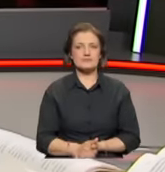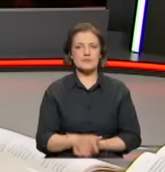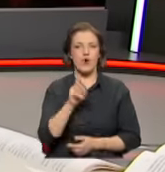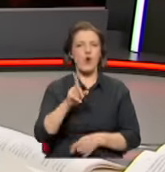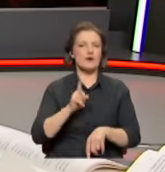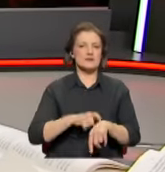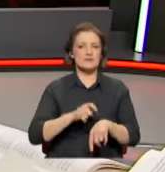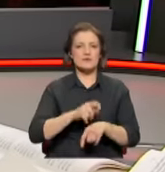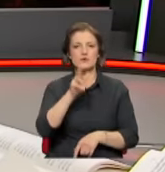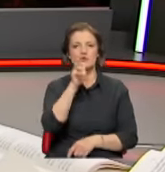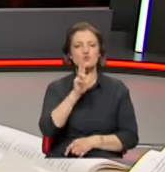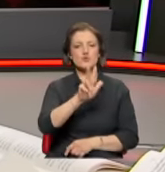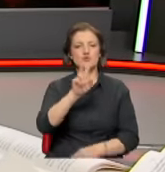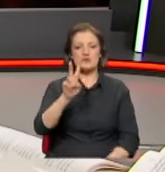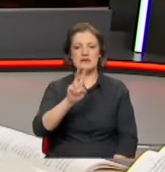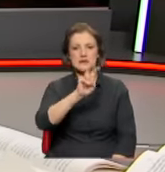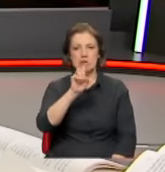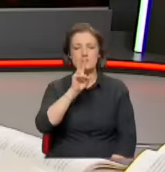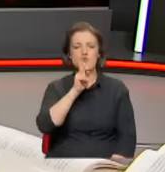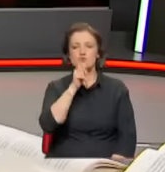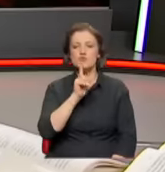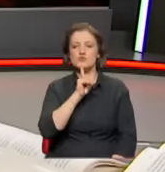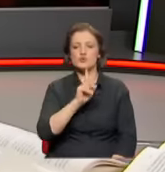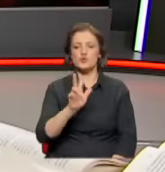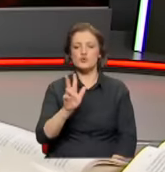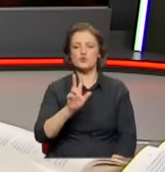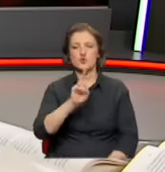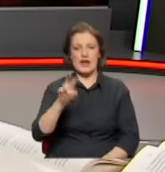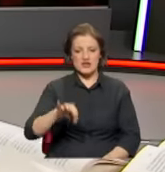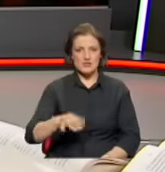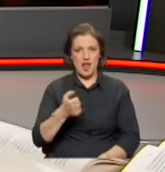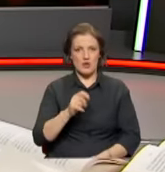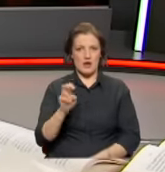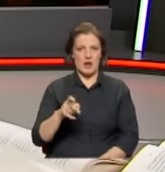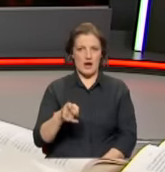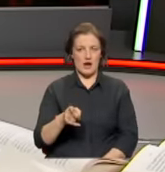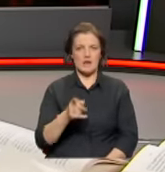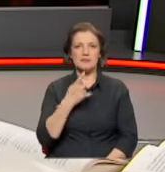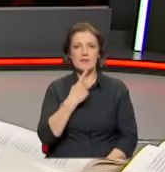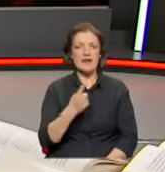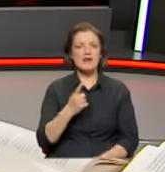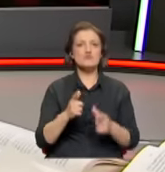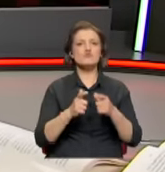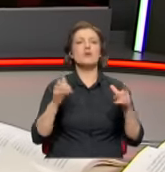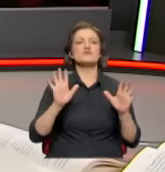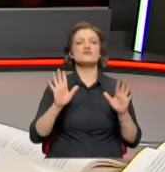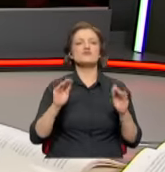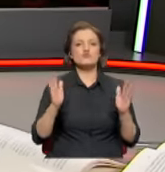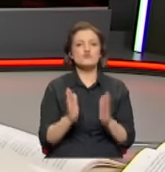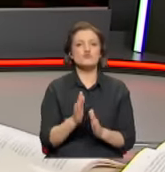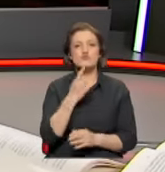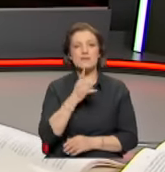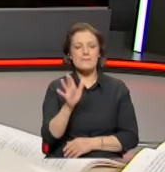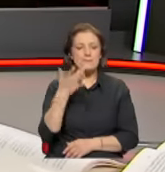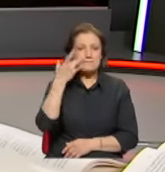O zaman 132 dolar, 130 dolar, şimdi 6 dolar. Demek ki büyümemişiz, küçülmüşüz. En net göstergesi